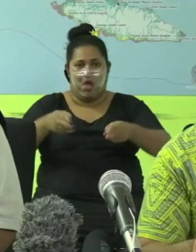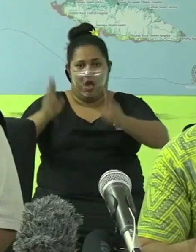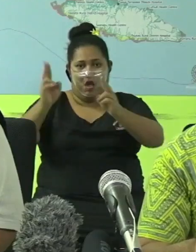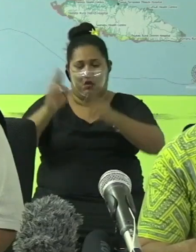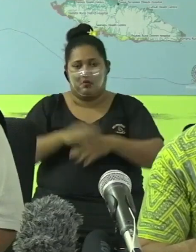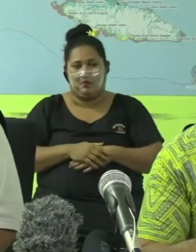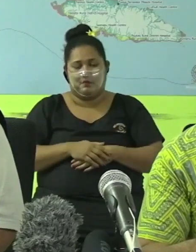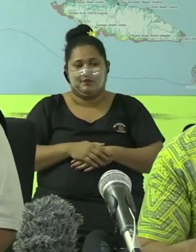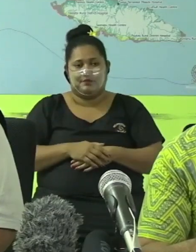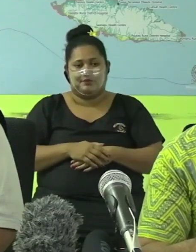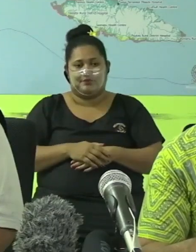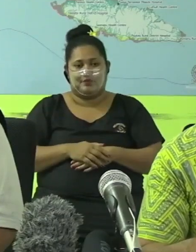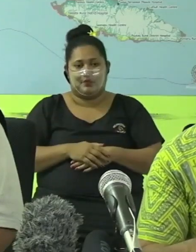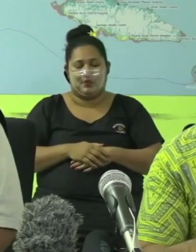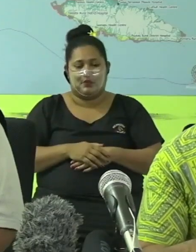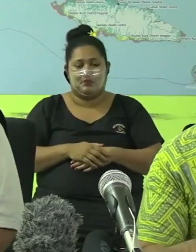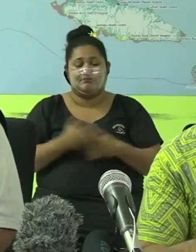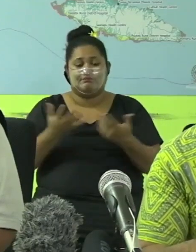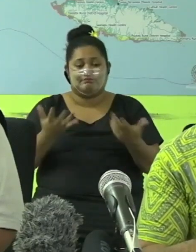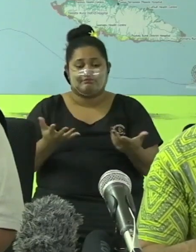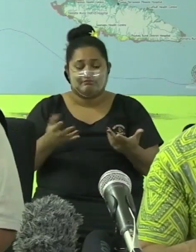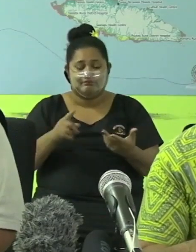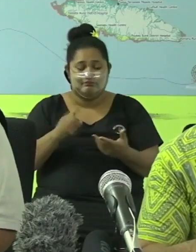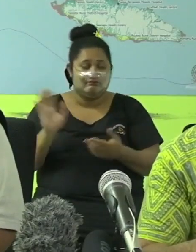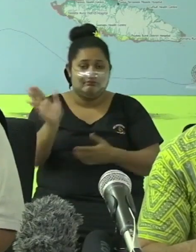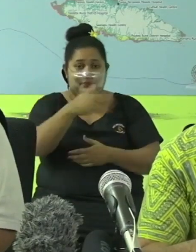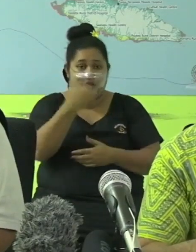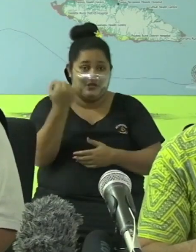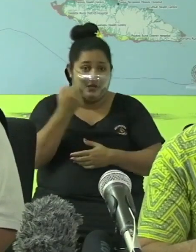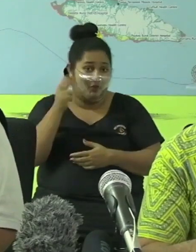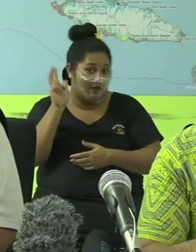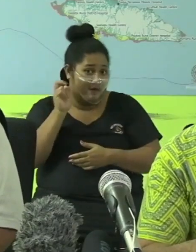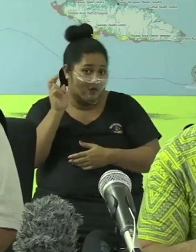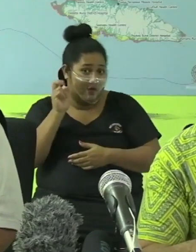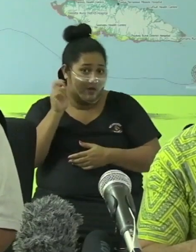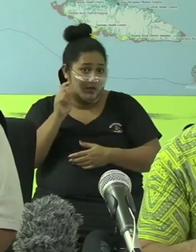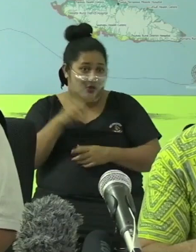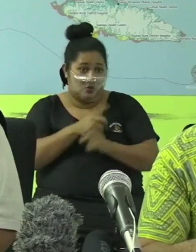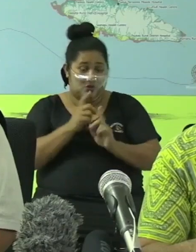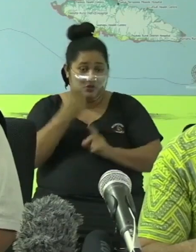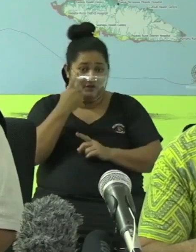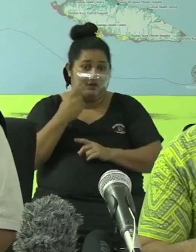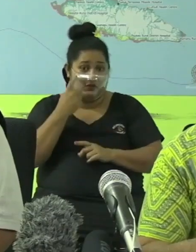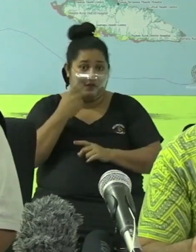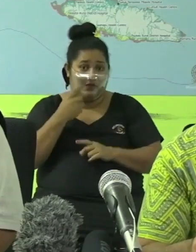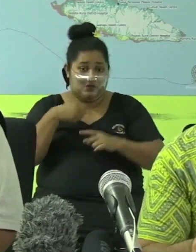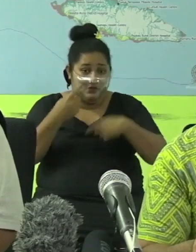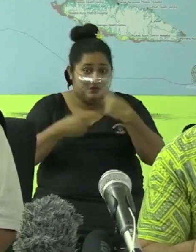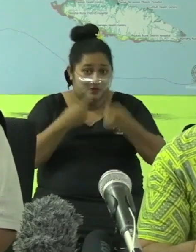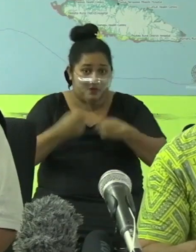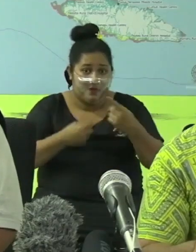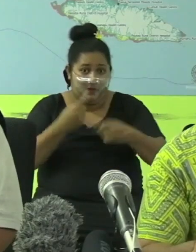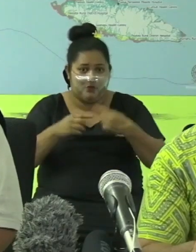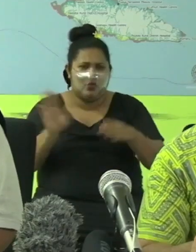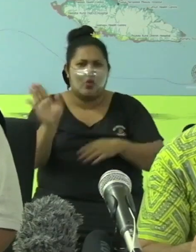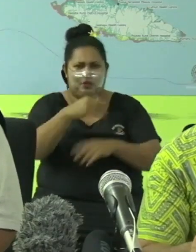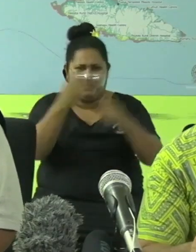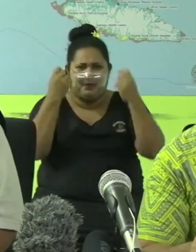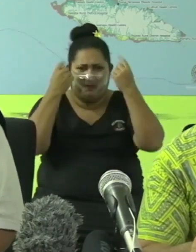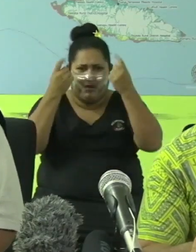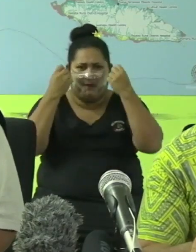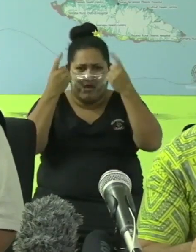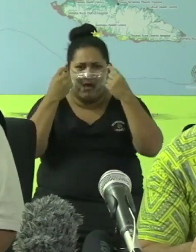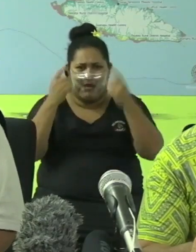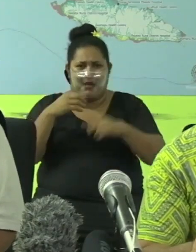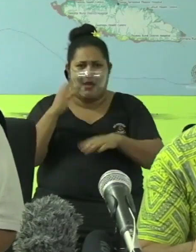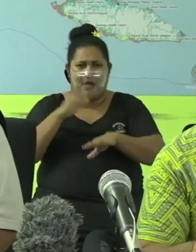o tulaga ia I le faafofoga mai siu tatou atunuu pe ia ona taumafai atu ia ina ia manino siu tatou atunuu